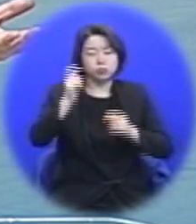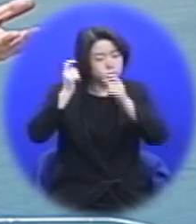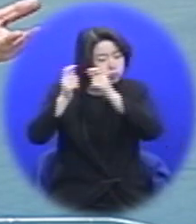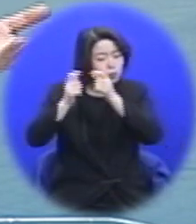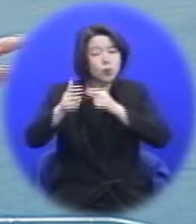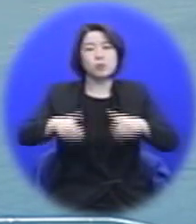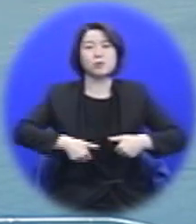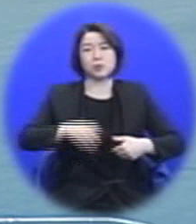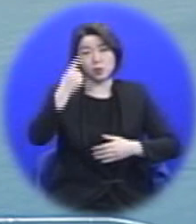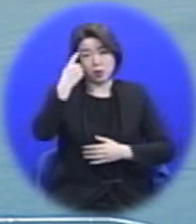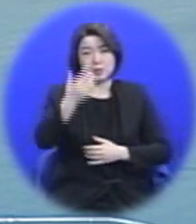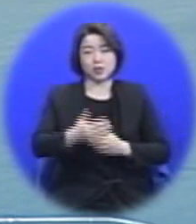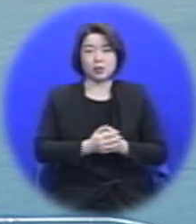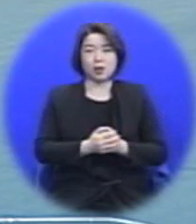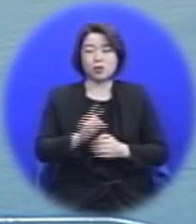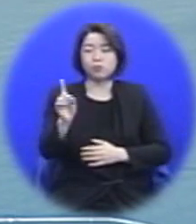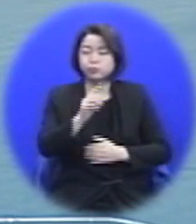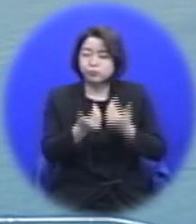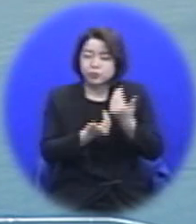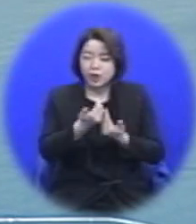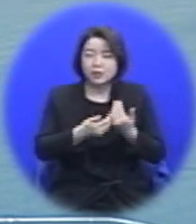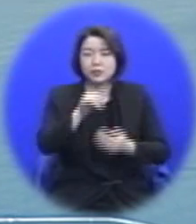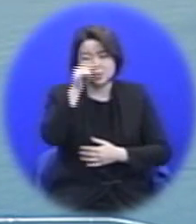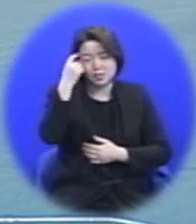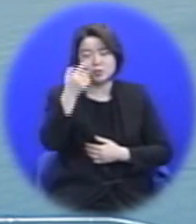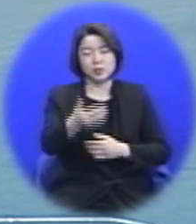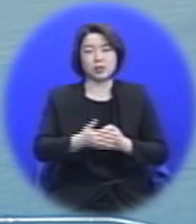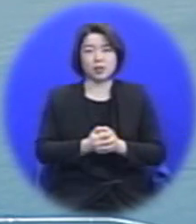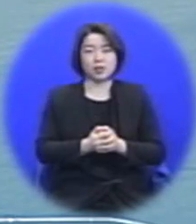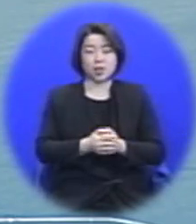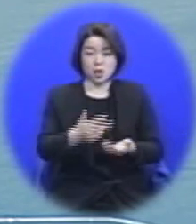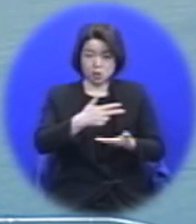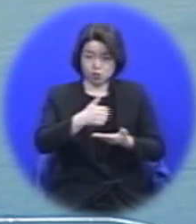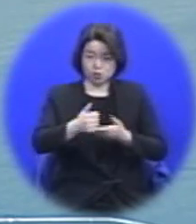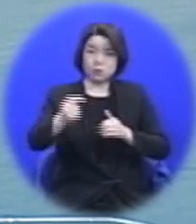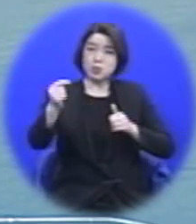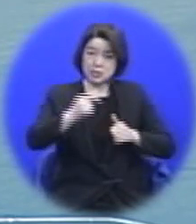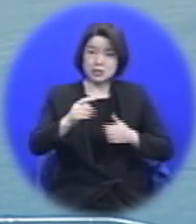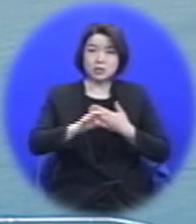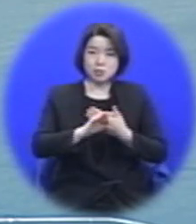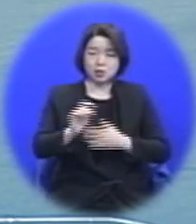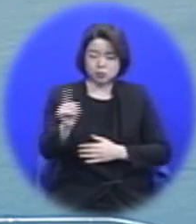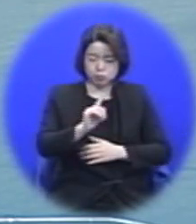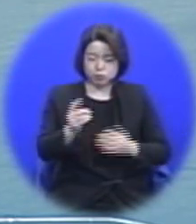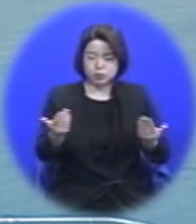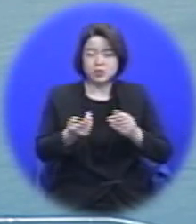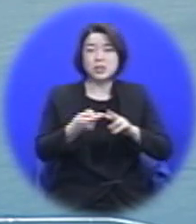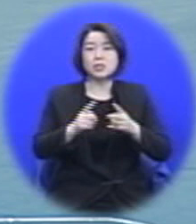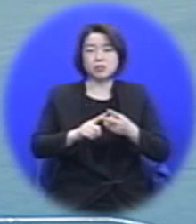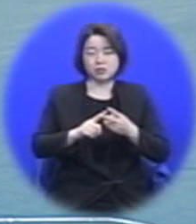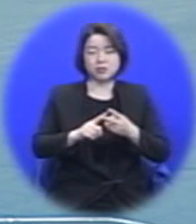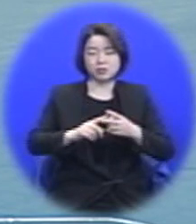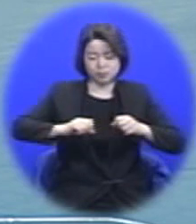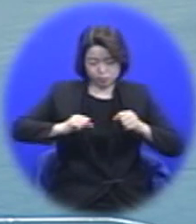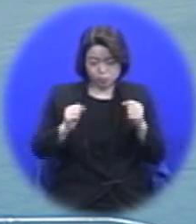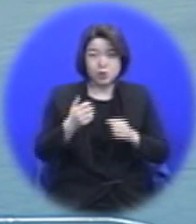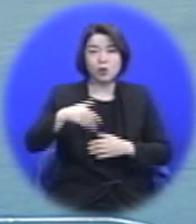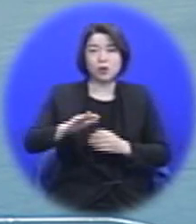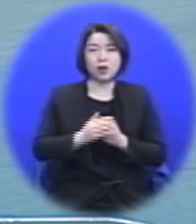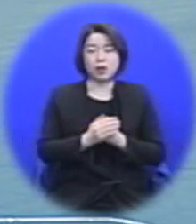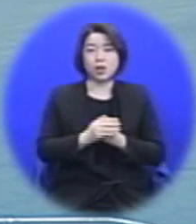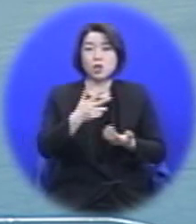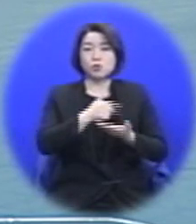있습니까? 거기에 무슨 갈등이 있습니까? 주께서 하라 하시면 무슨 일이든지 하는, 주님이